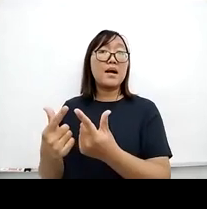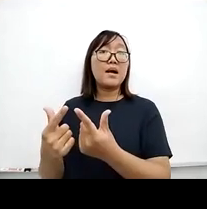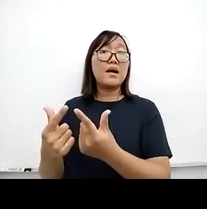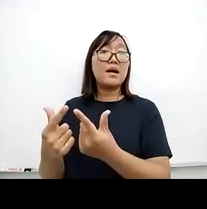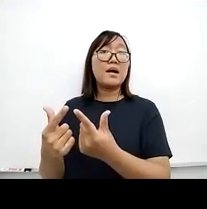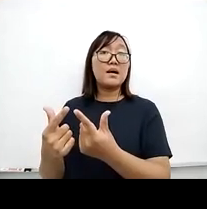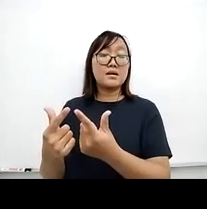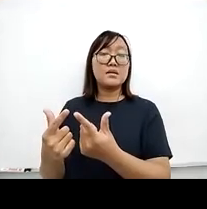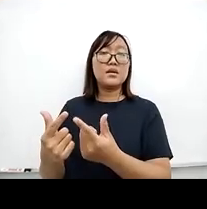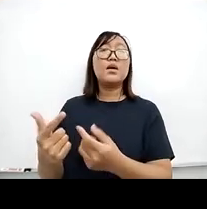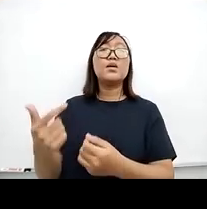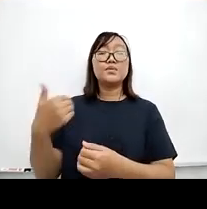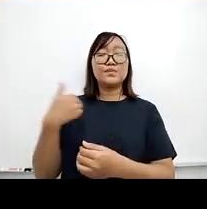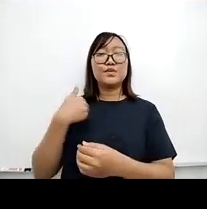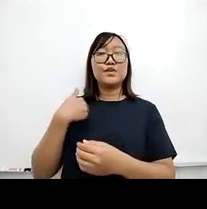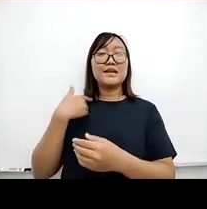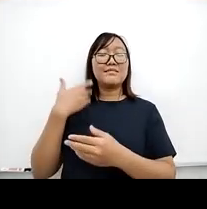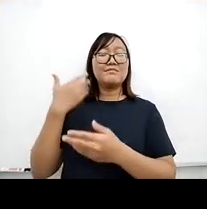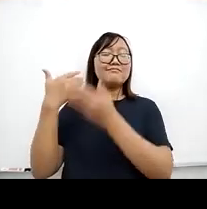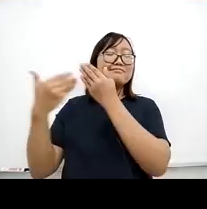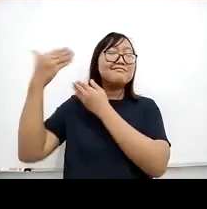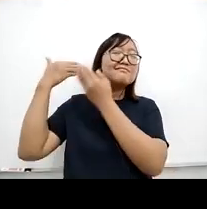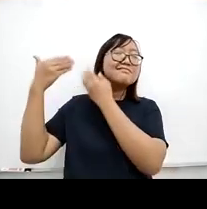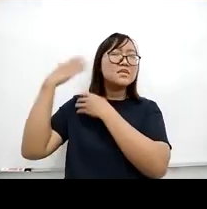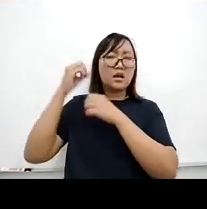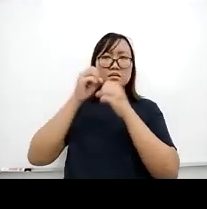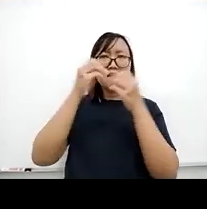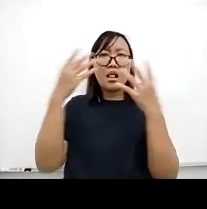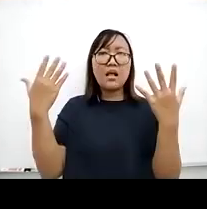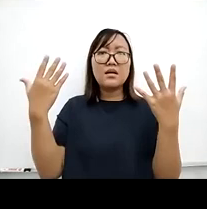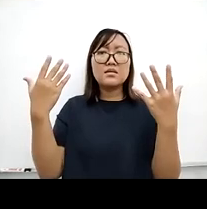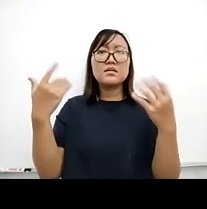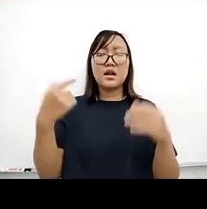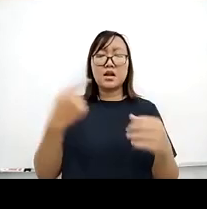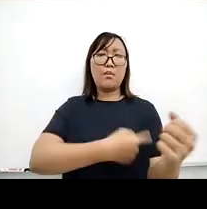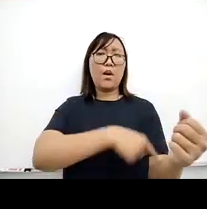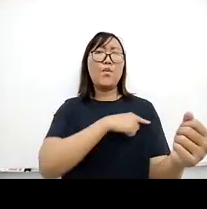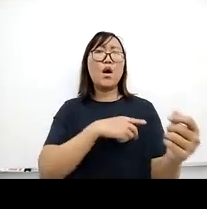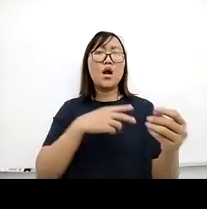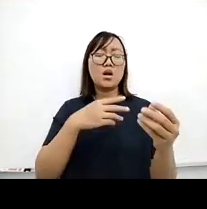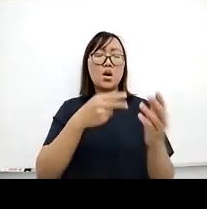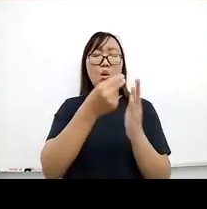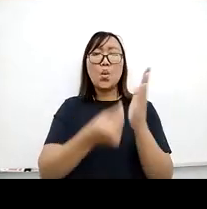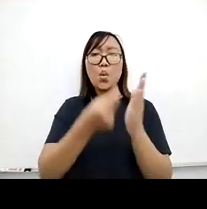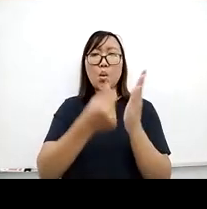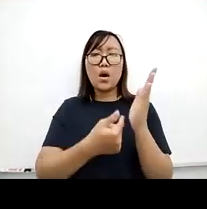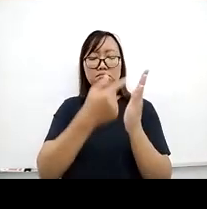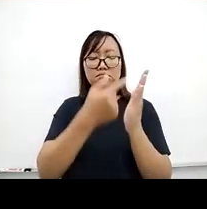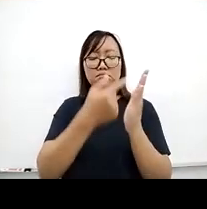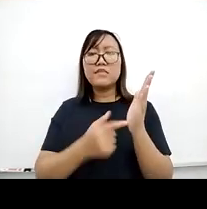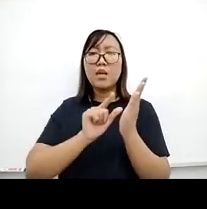jejak yang jelas dalam pengelola kemampuan pengelolaan keuangan tunggu ya karena